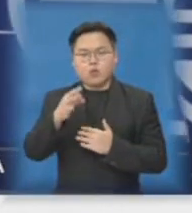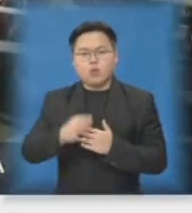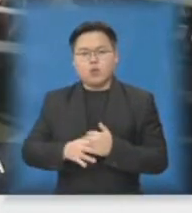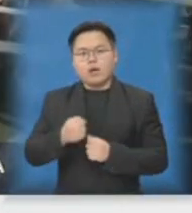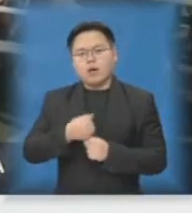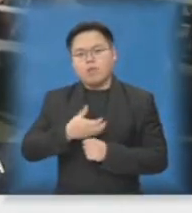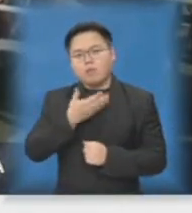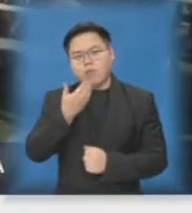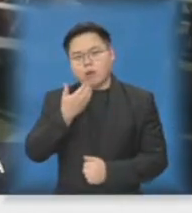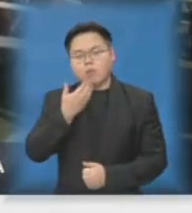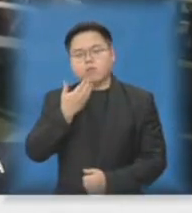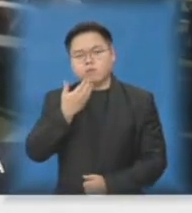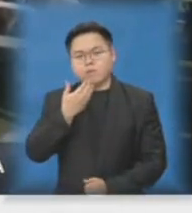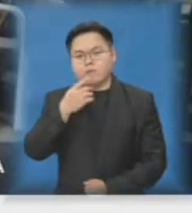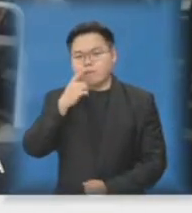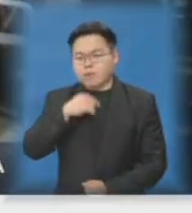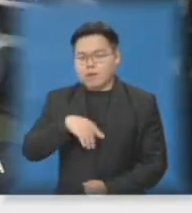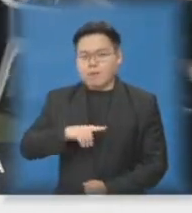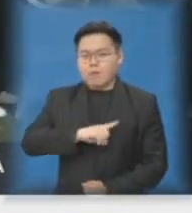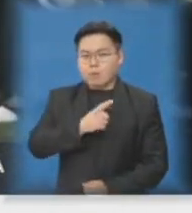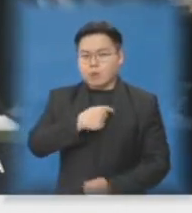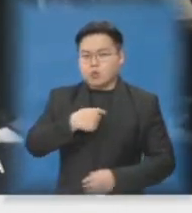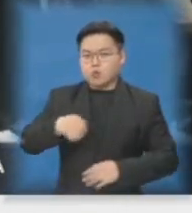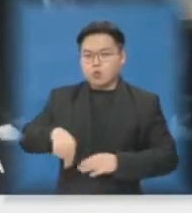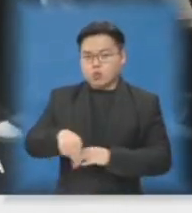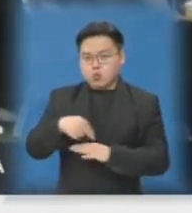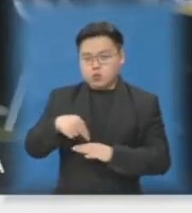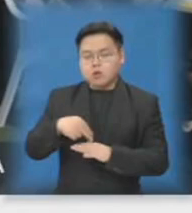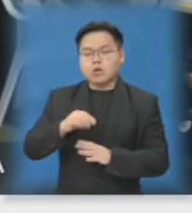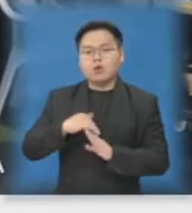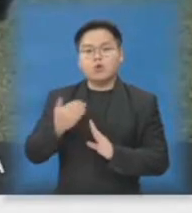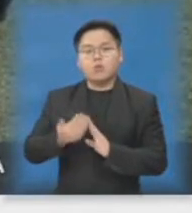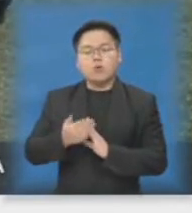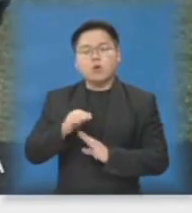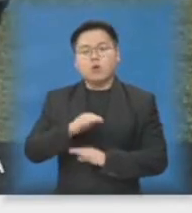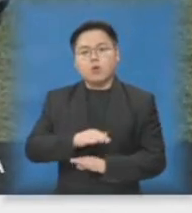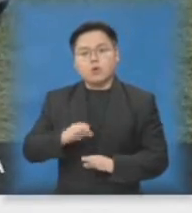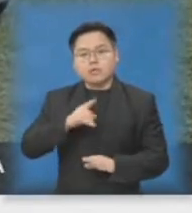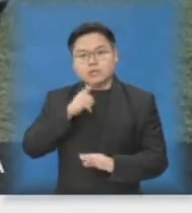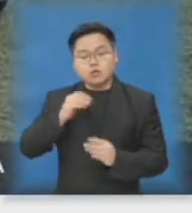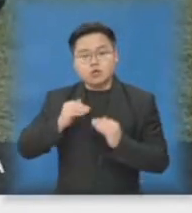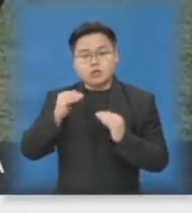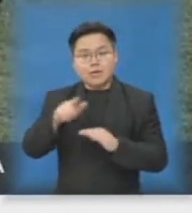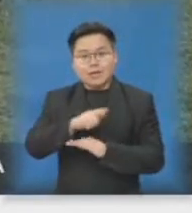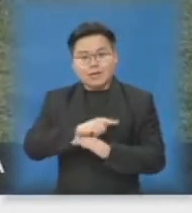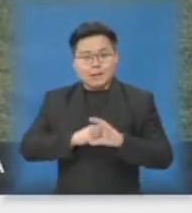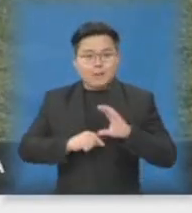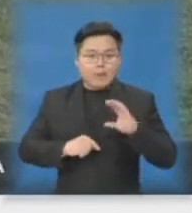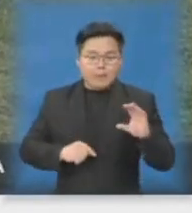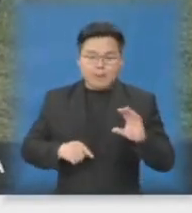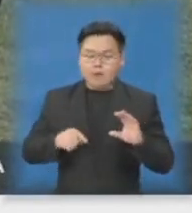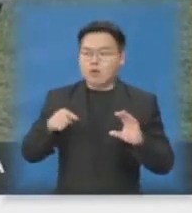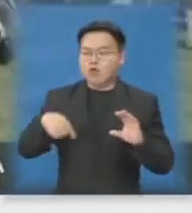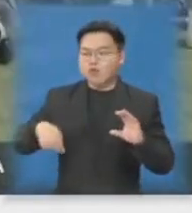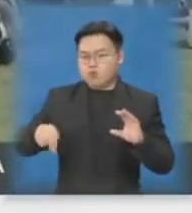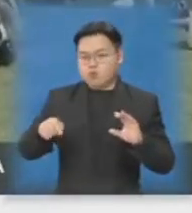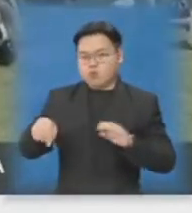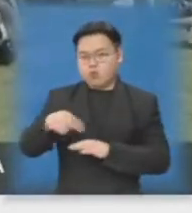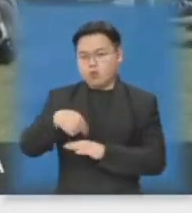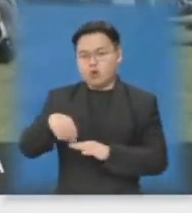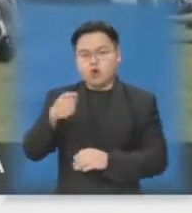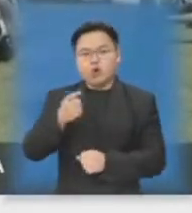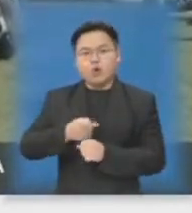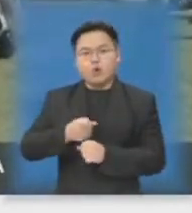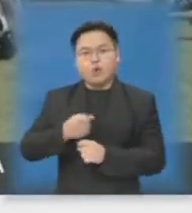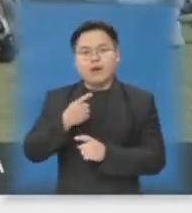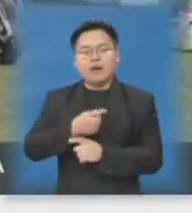судалгаа байдаг нь. Тиймээс Баянзүрх дүүргийн гэр бүл хүүхэд залуучдын хөгжлийн хилтэс болон тус дүүргийн хөдөлмөр халамжийн үйлчлэгээний хилтэс хамтран нэг иргэн нэг